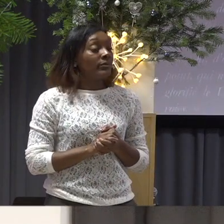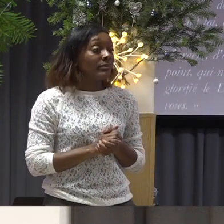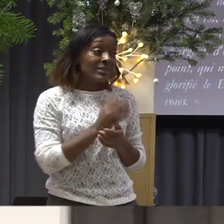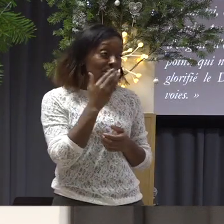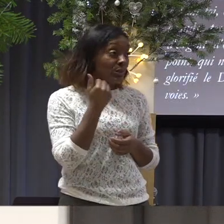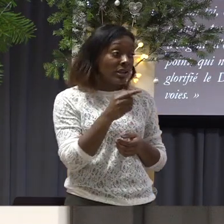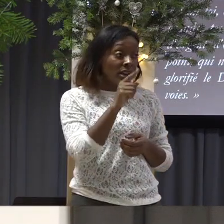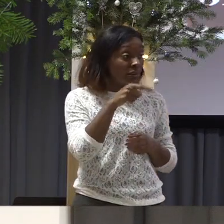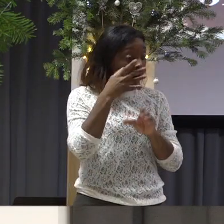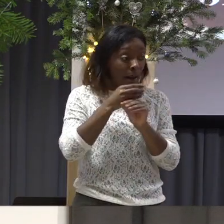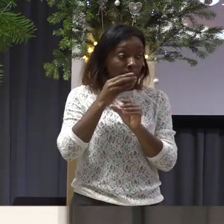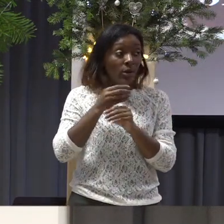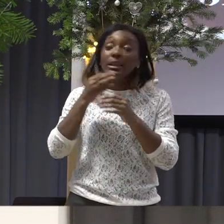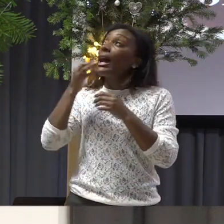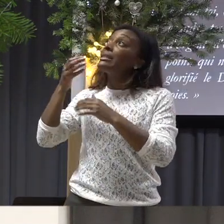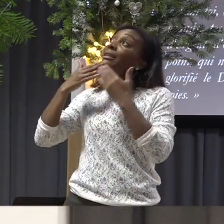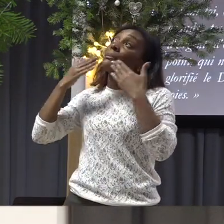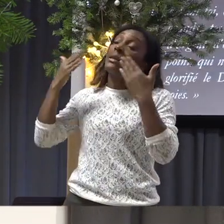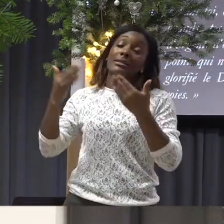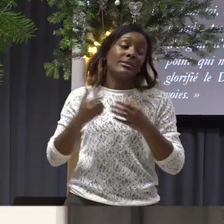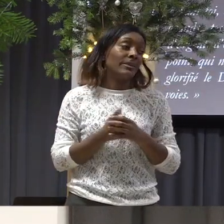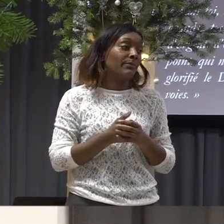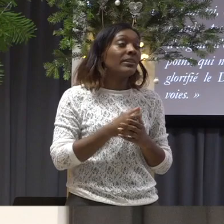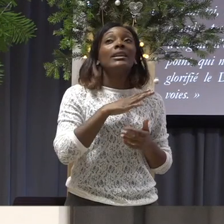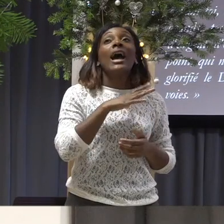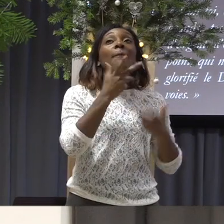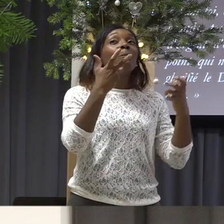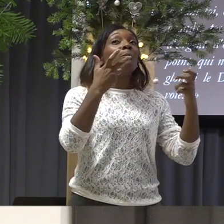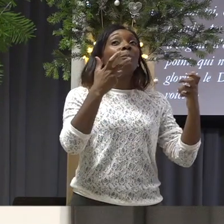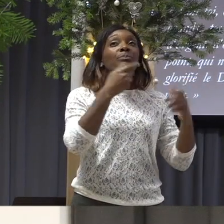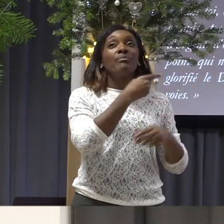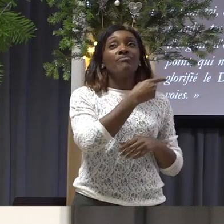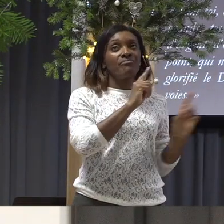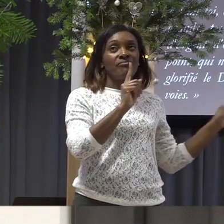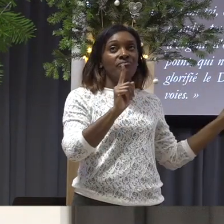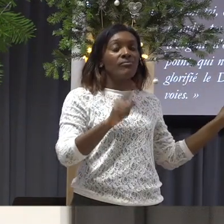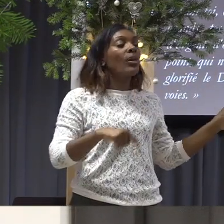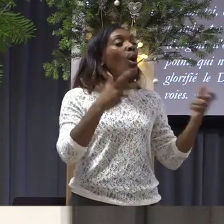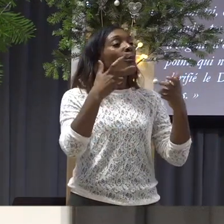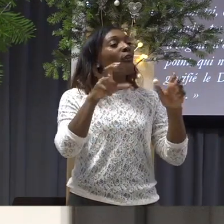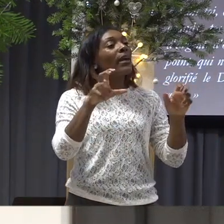reconnaissant. Un proverbe danois dit ceci, que l'ingratitude, pour montrer